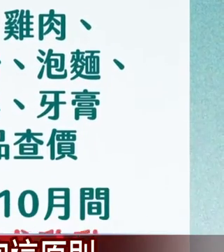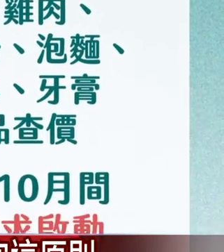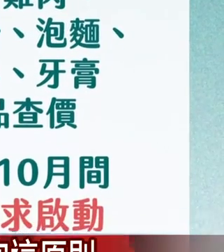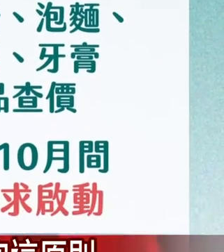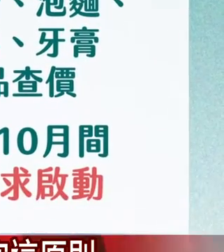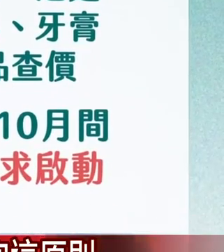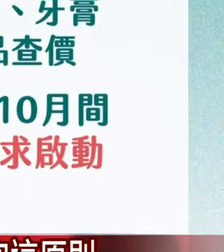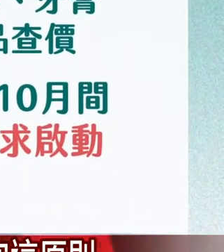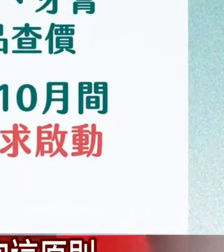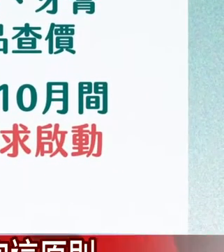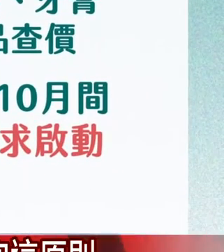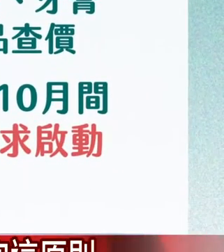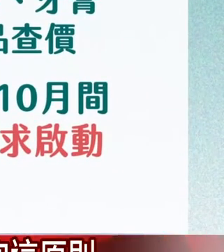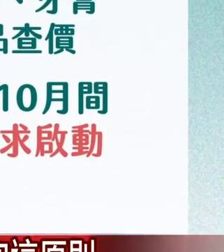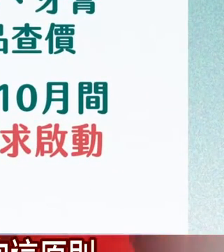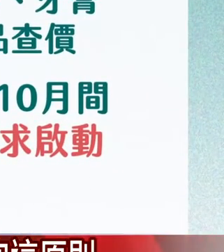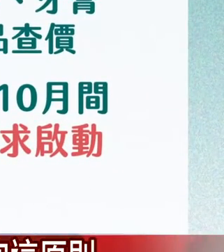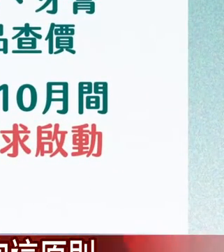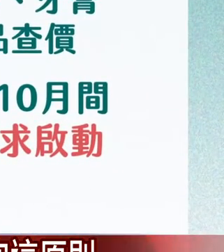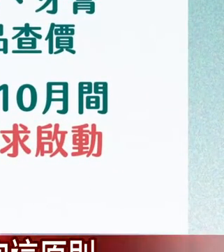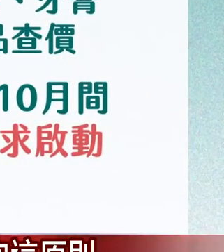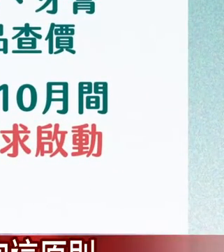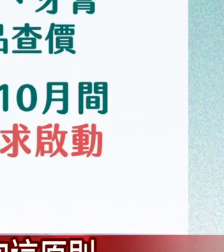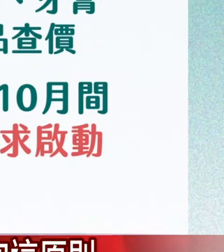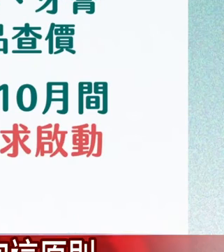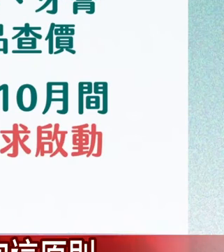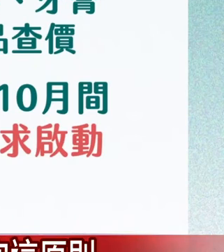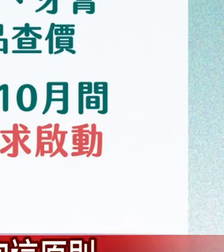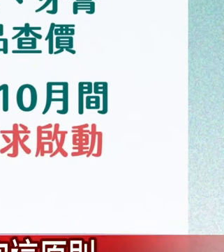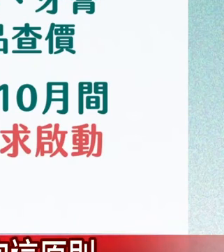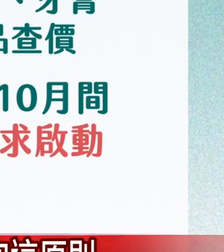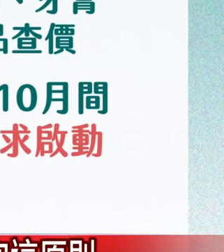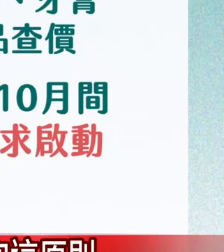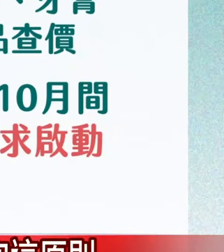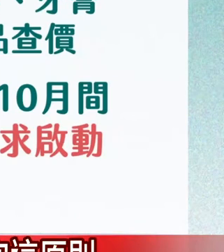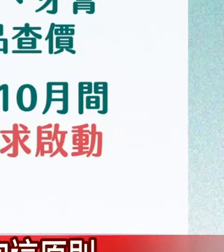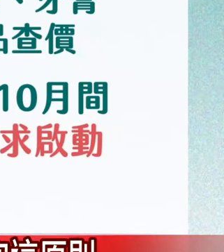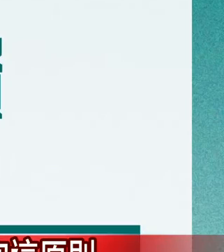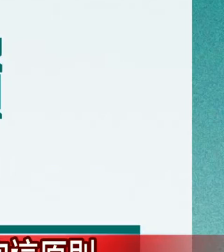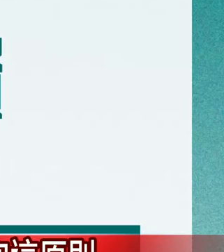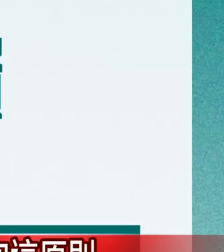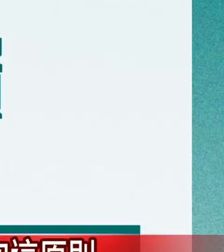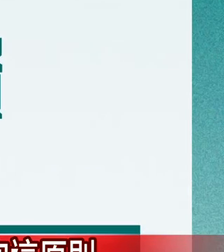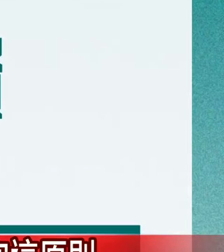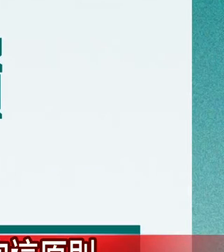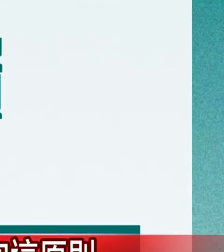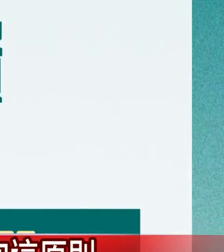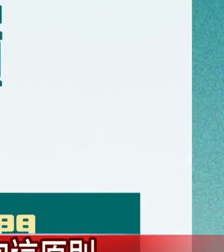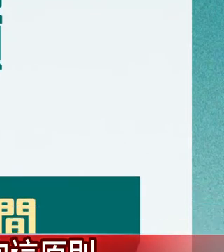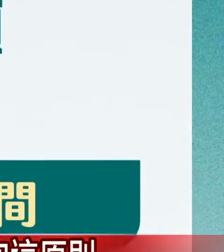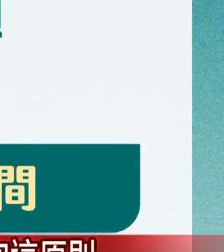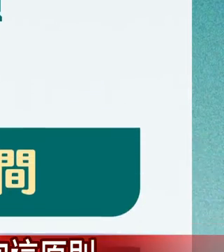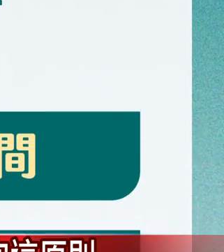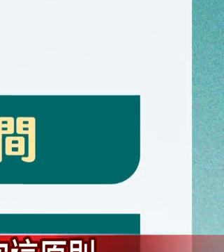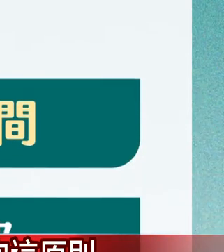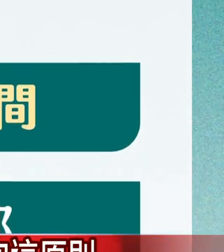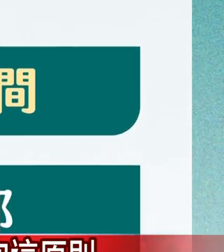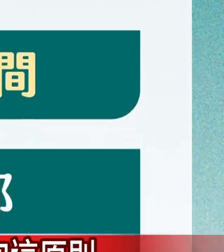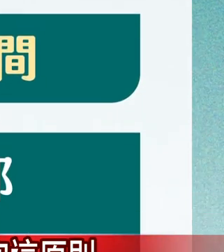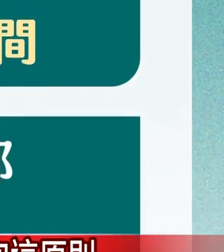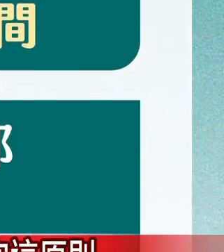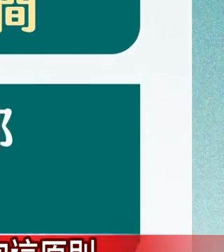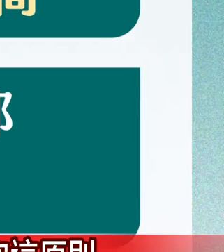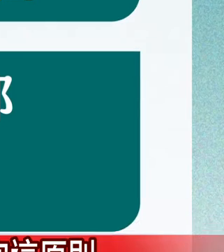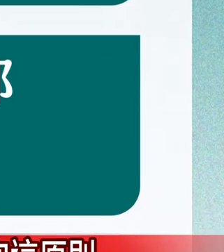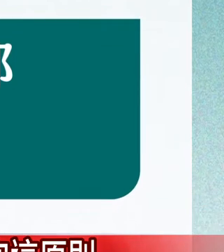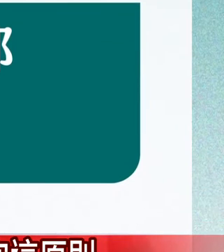真的要封城，要我们还在做命令的方式的哈，因为从过去两个礼拜哈，我发现台北市民哦，只